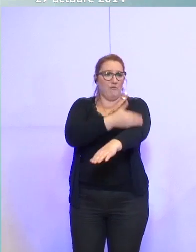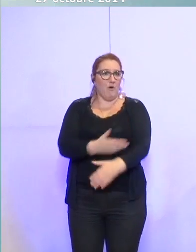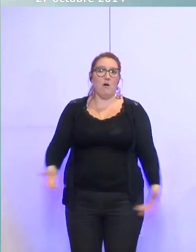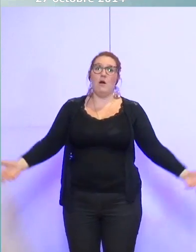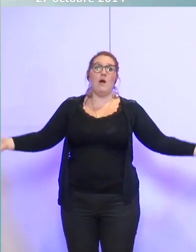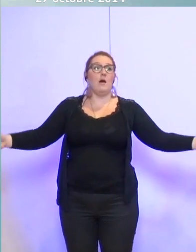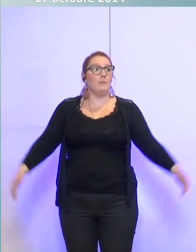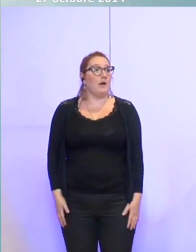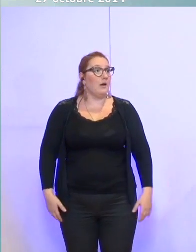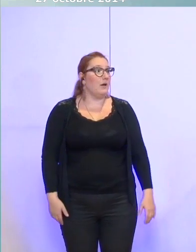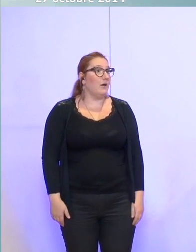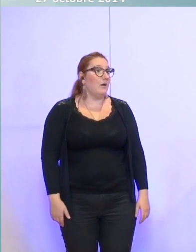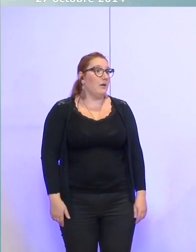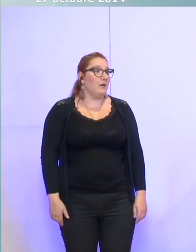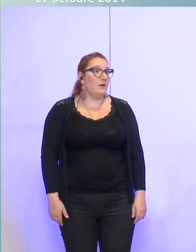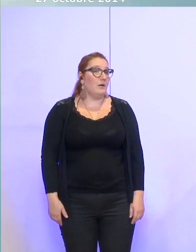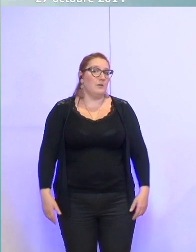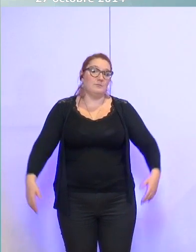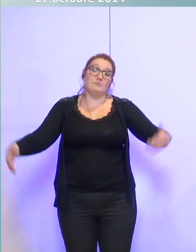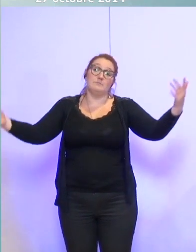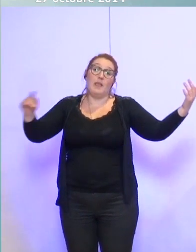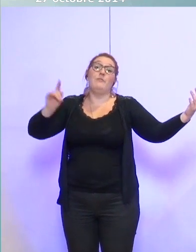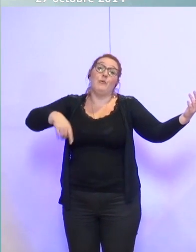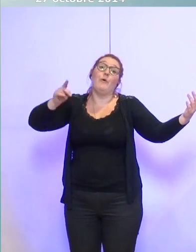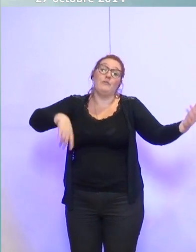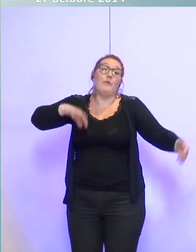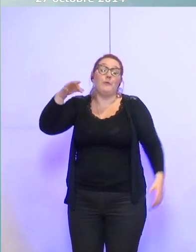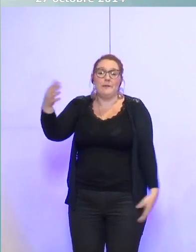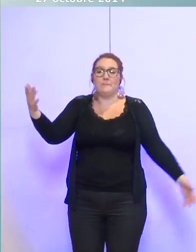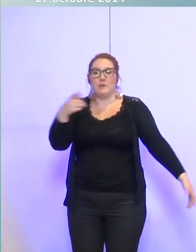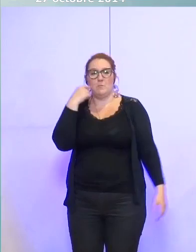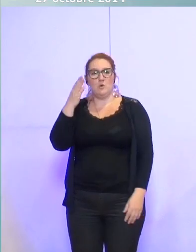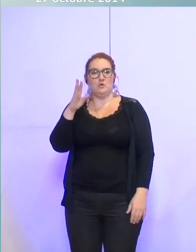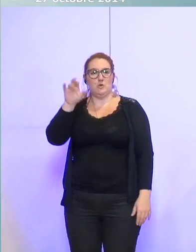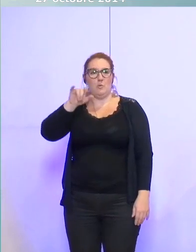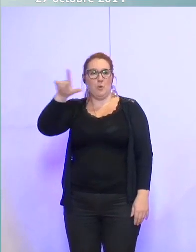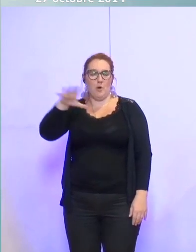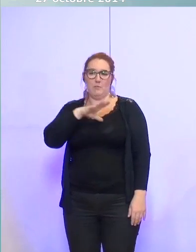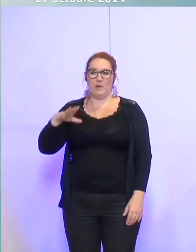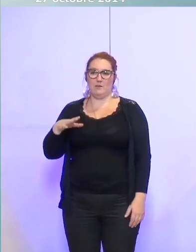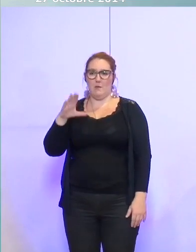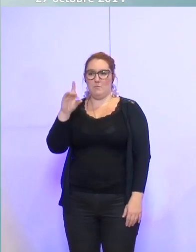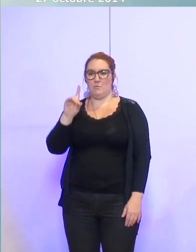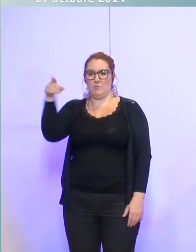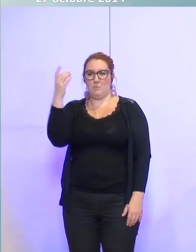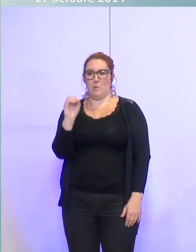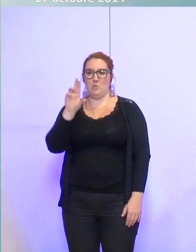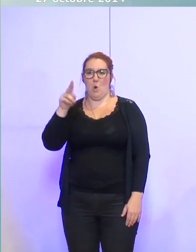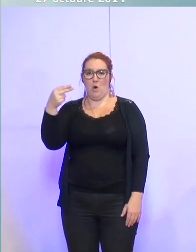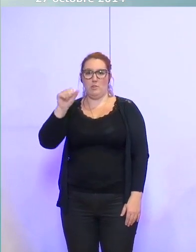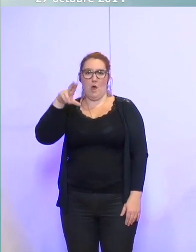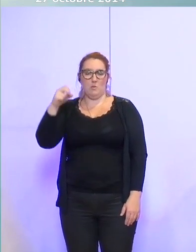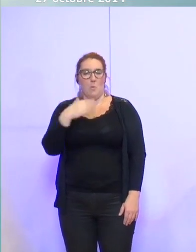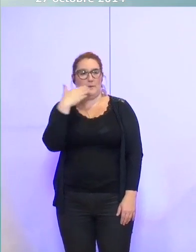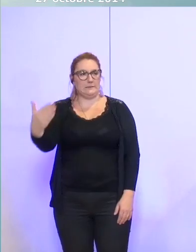Ah oui, que n'aurions-nous dû nous faire ? Eh oui. Monsieur Alain Breuil et Madame Mireille Dornano. Voilà, merci.